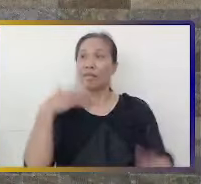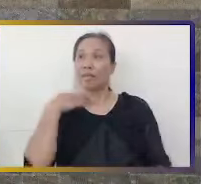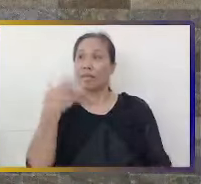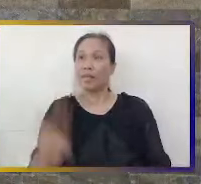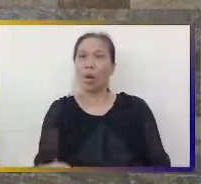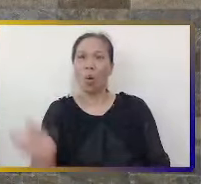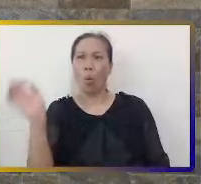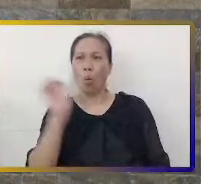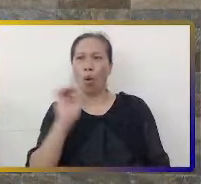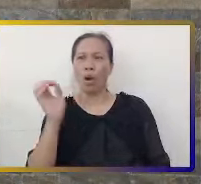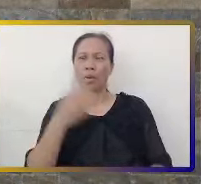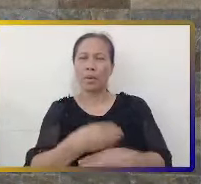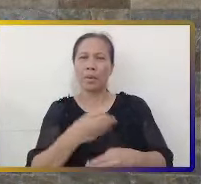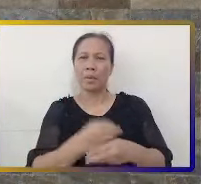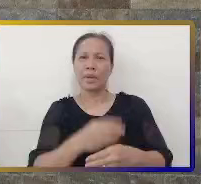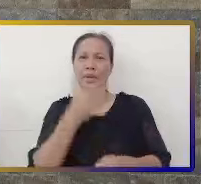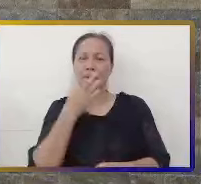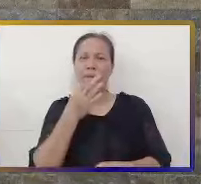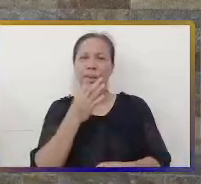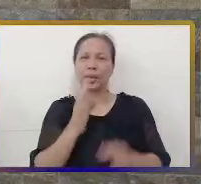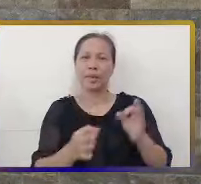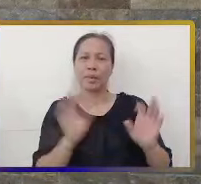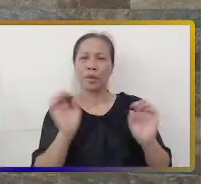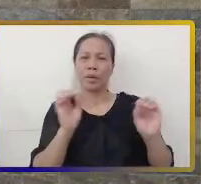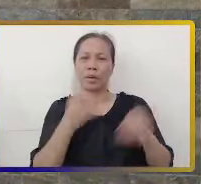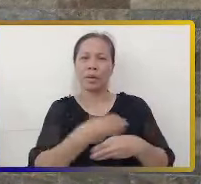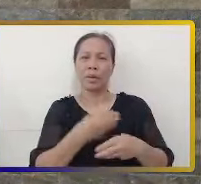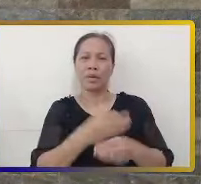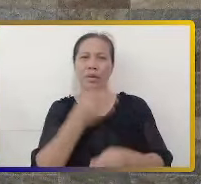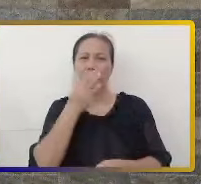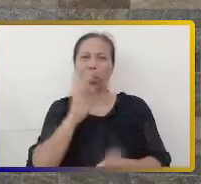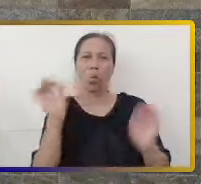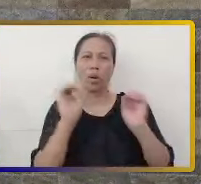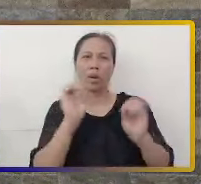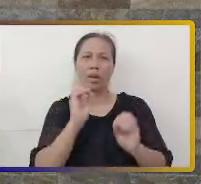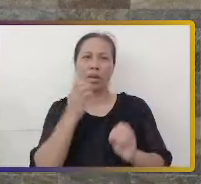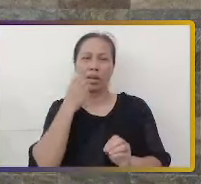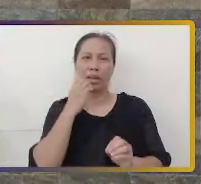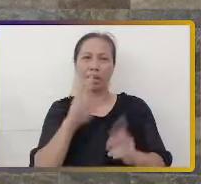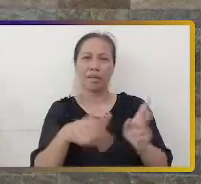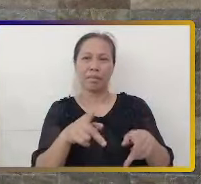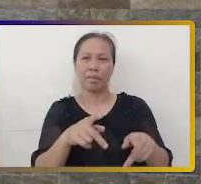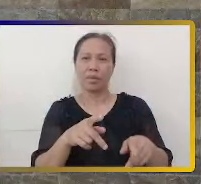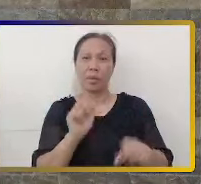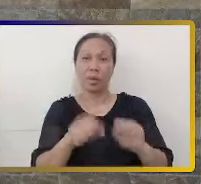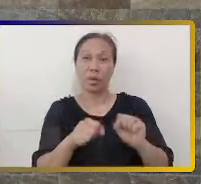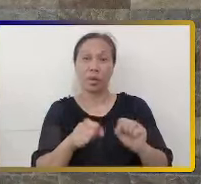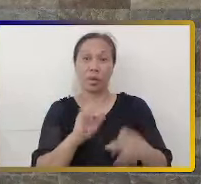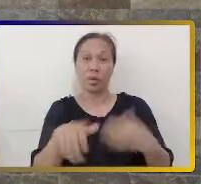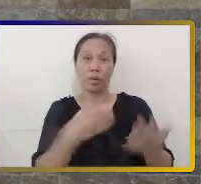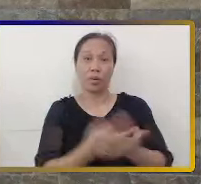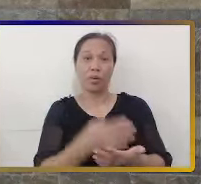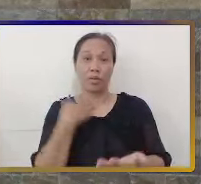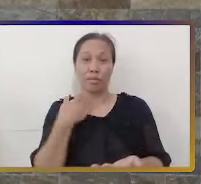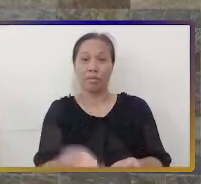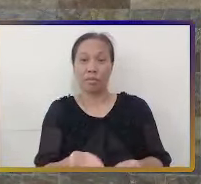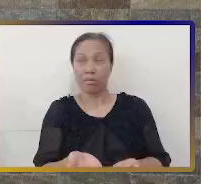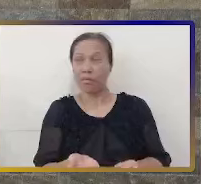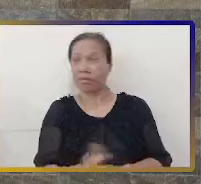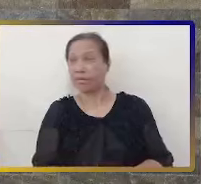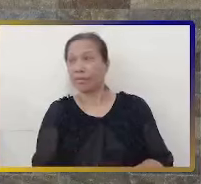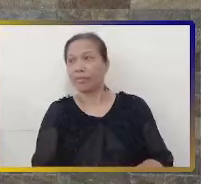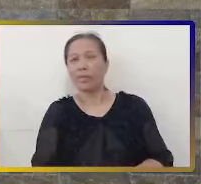magigi ng pagkain at kung wala ng magigi ng pagkain wala na ring kakainin yung tao So you understand kung bakit